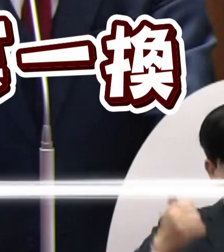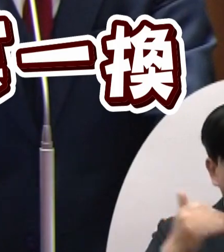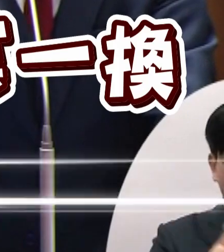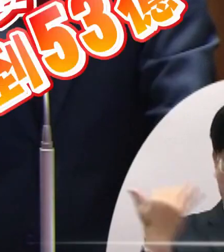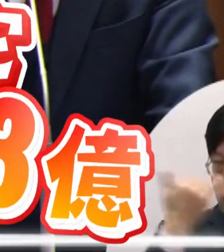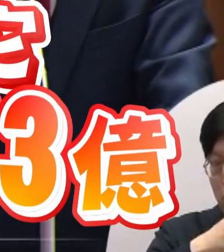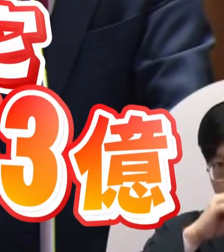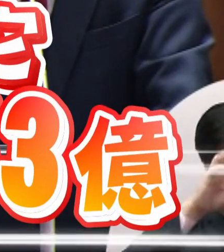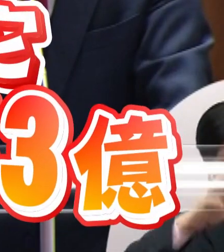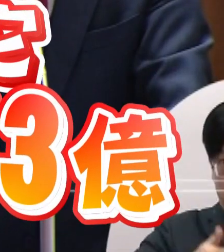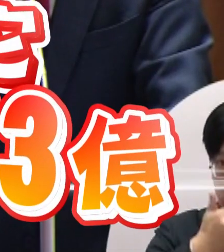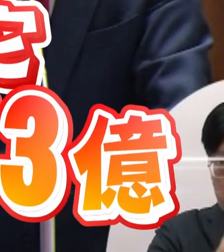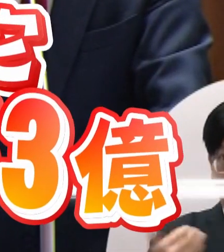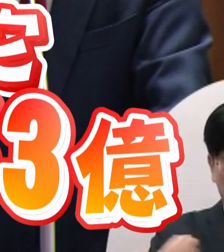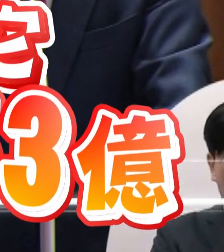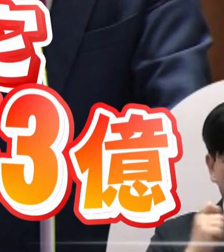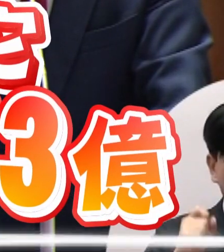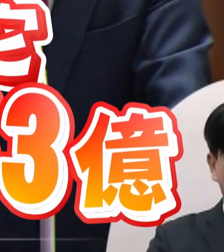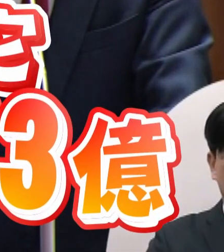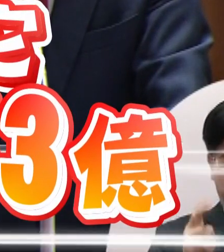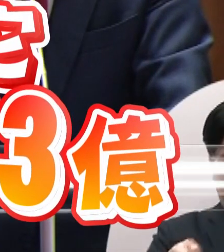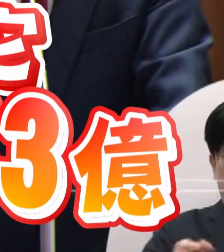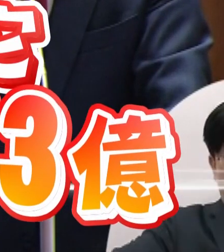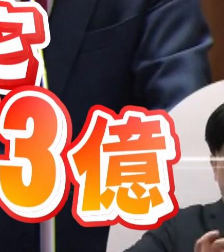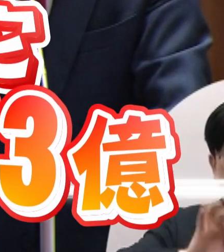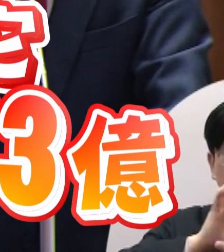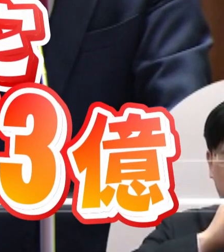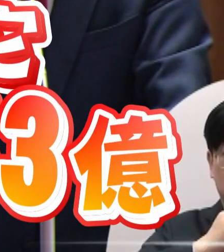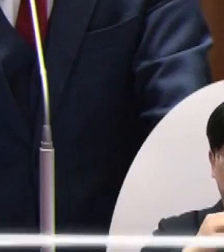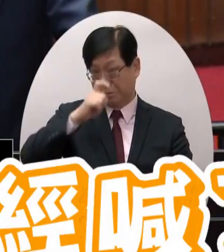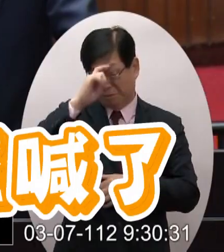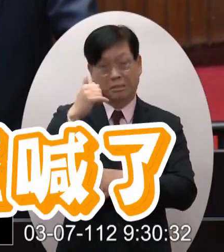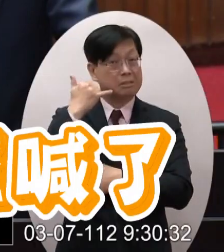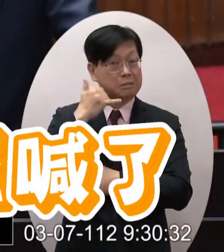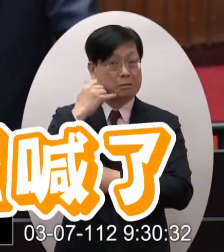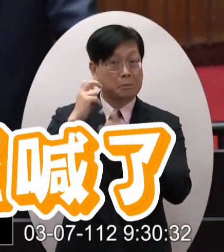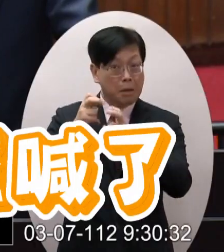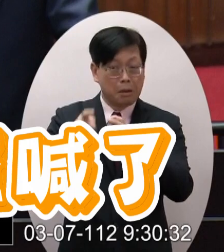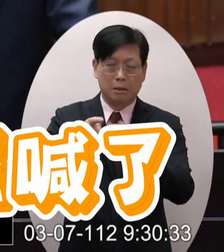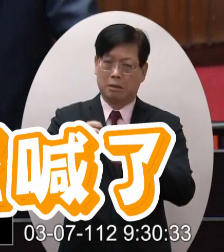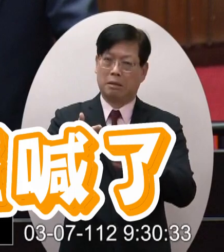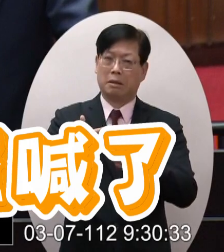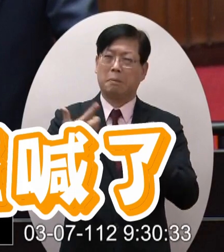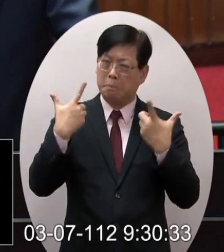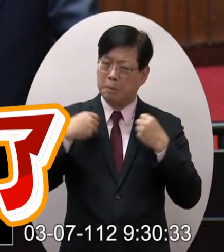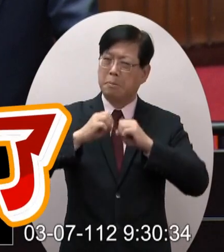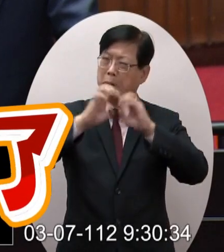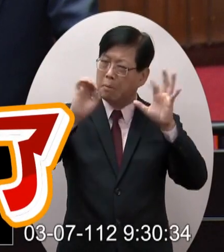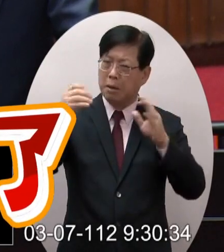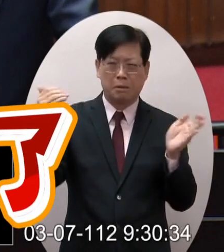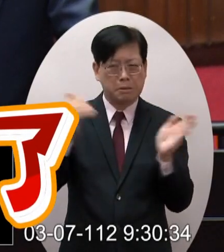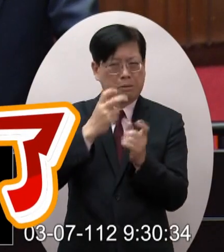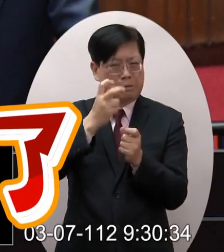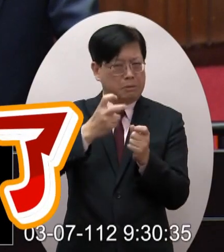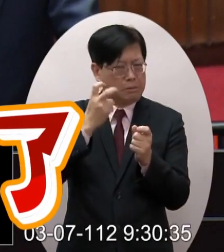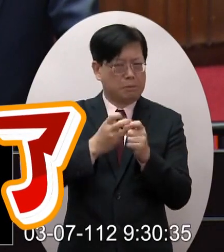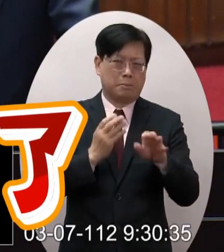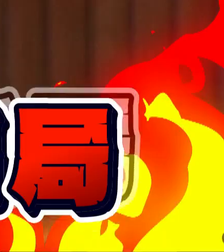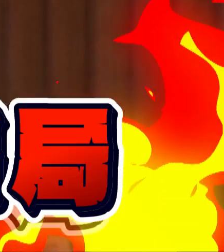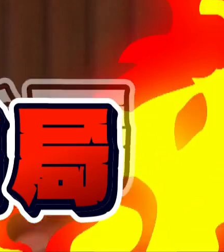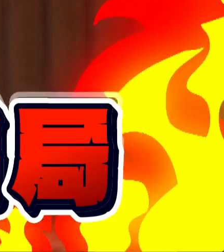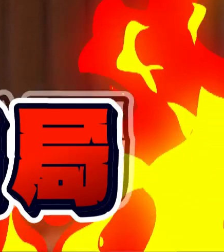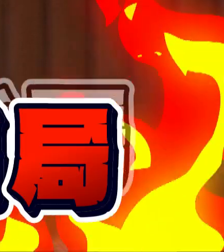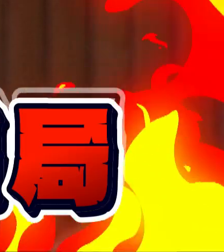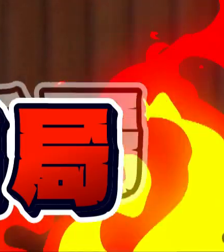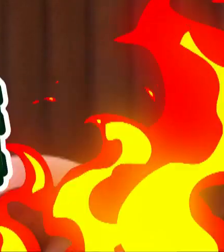政党一换，你马上要他多负担到53亿？因为基隆捷运已经喊了将近20多年了。 确实，